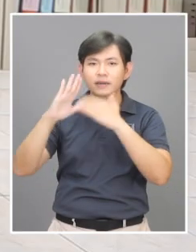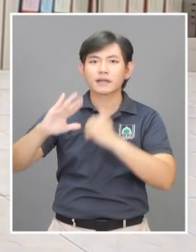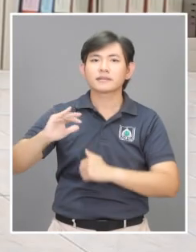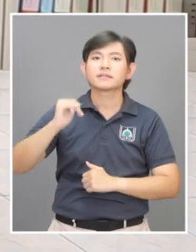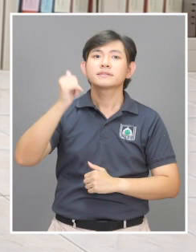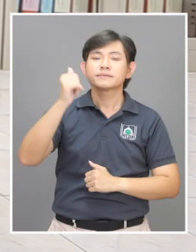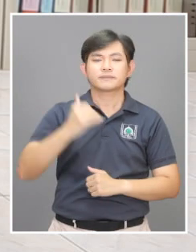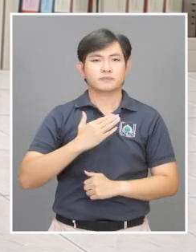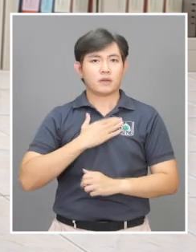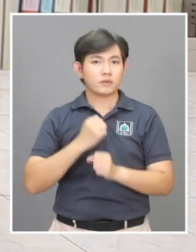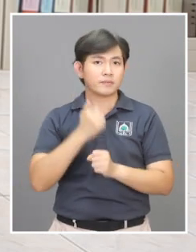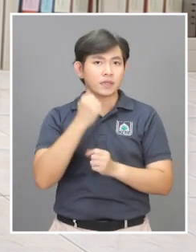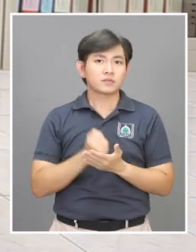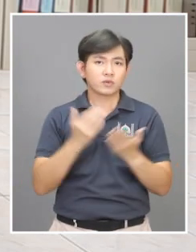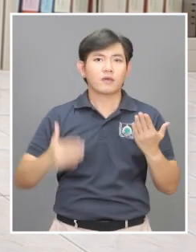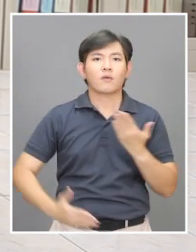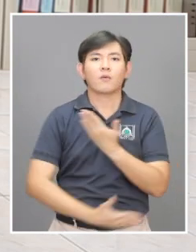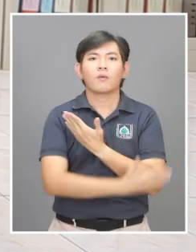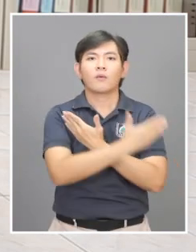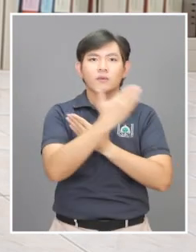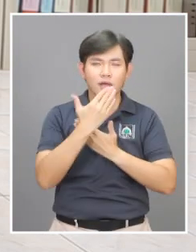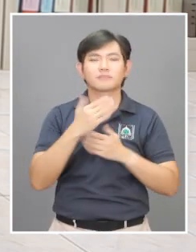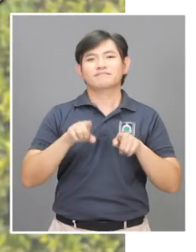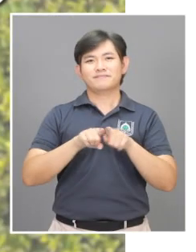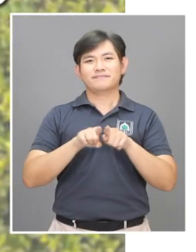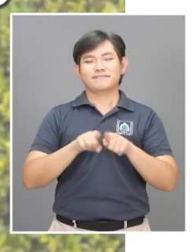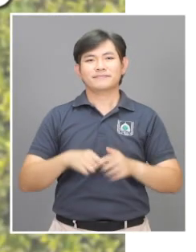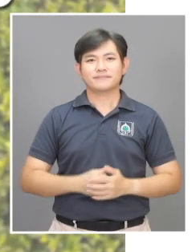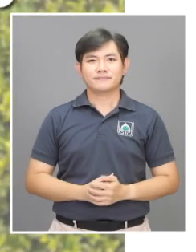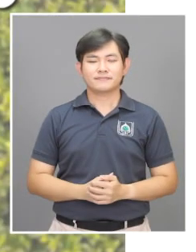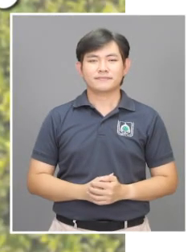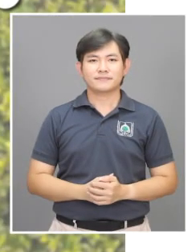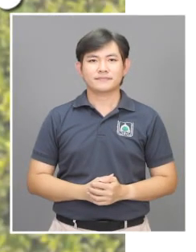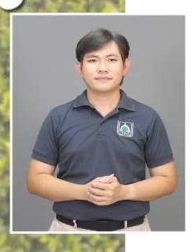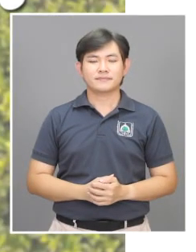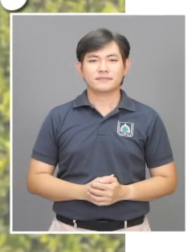เราก็สามารถที่จะทำให้เขามีโอกาสตรงนี้ได้ครับ